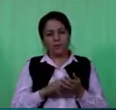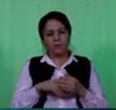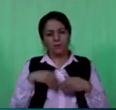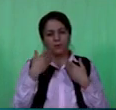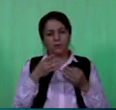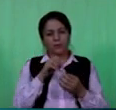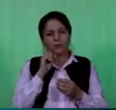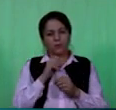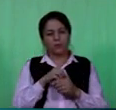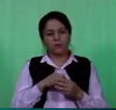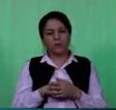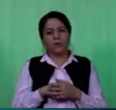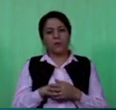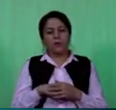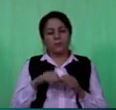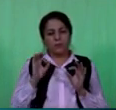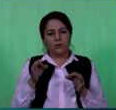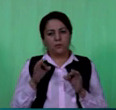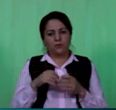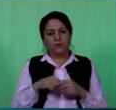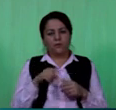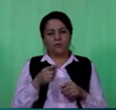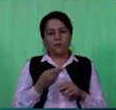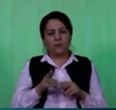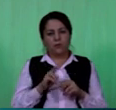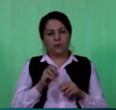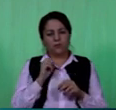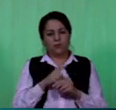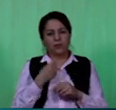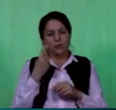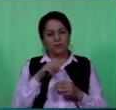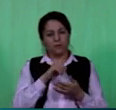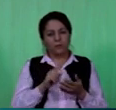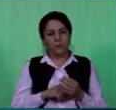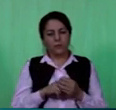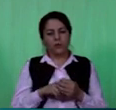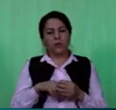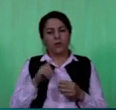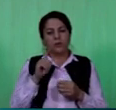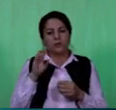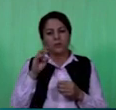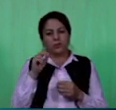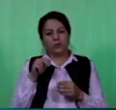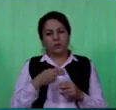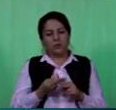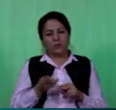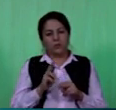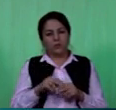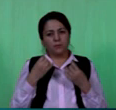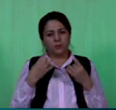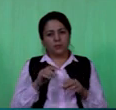данной задачи совершенно верно в этой задаче один вопрос значит это простая